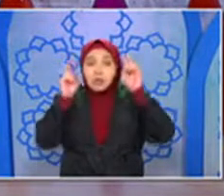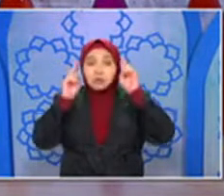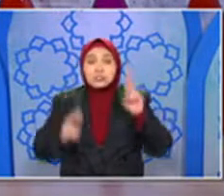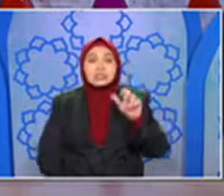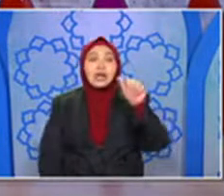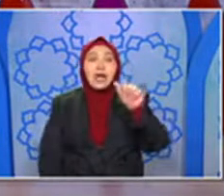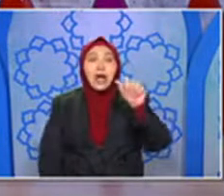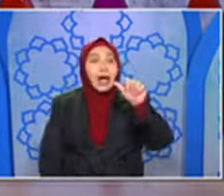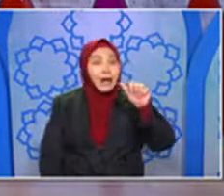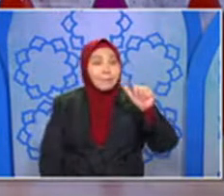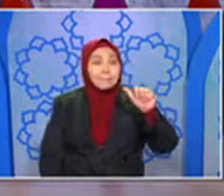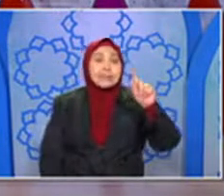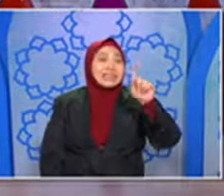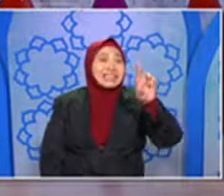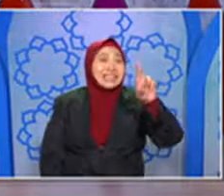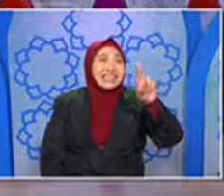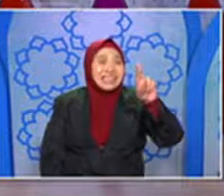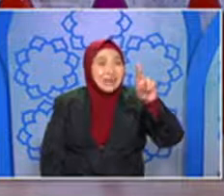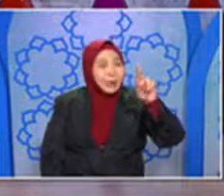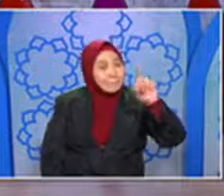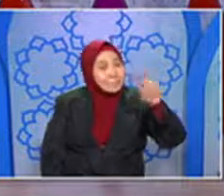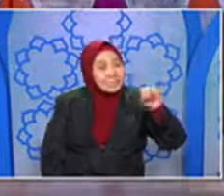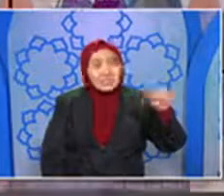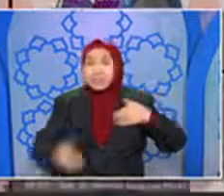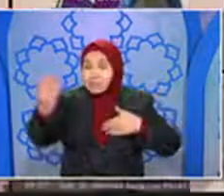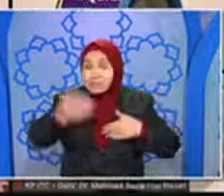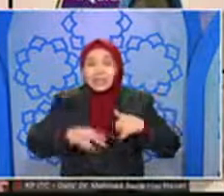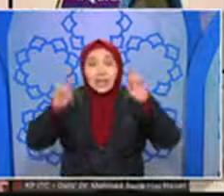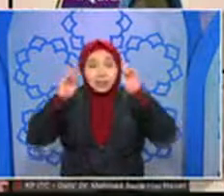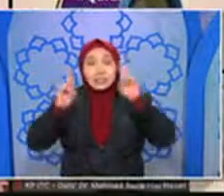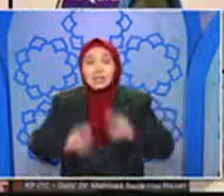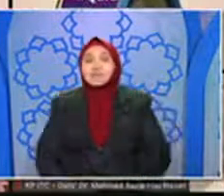Ahmad Tirmizi Haji Ali. Dipersilakan Ustaz.